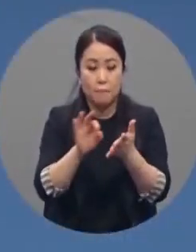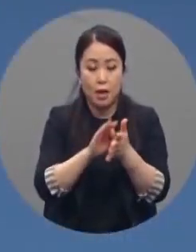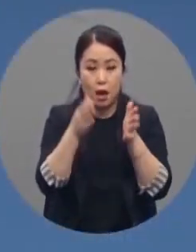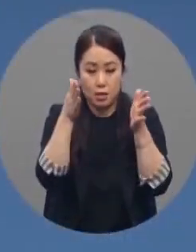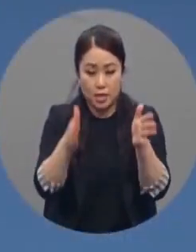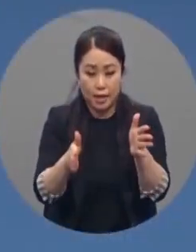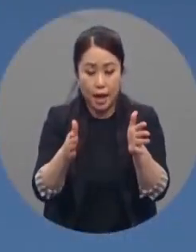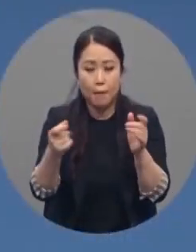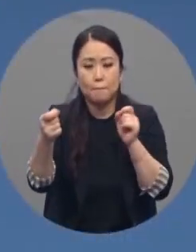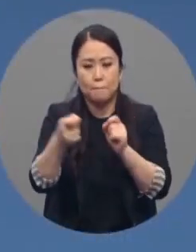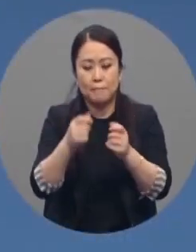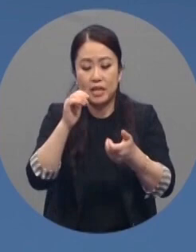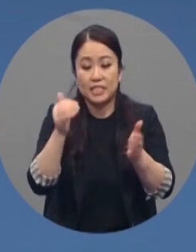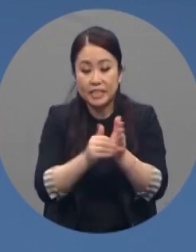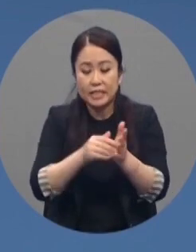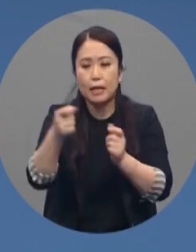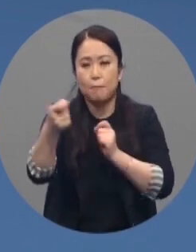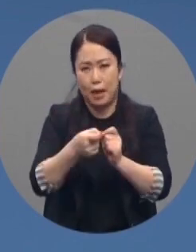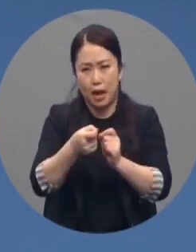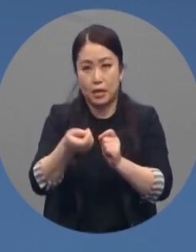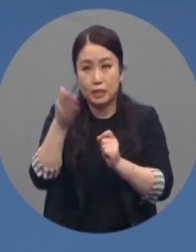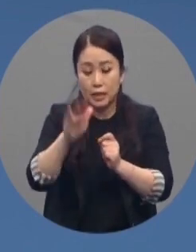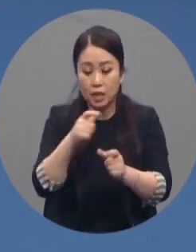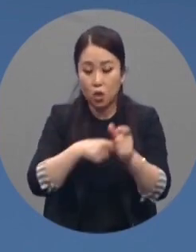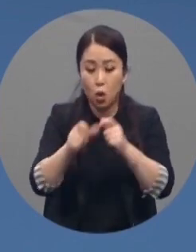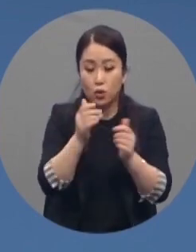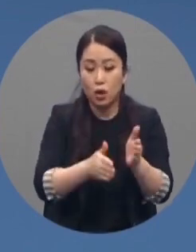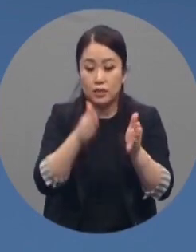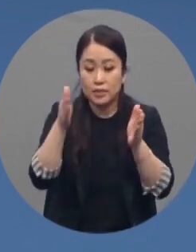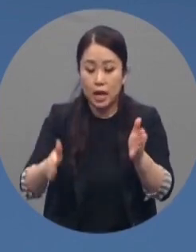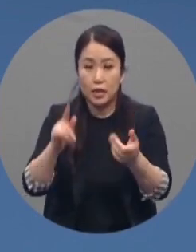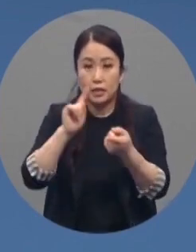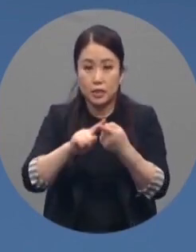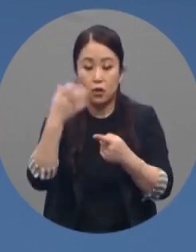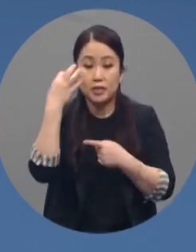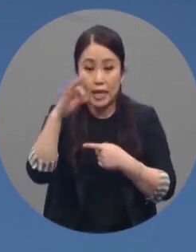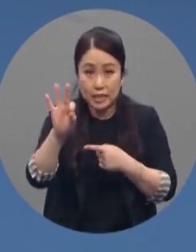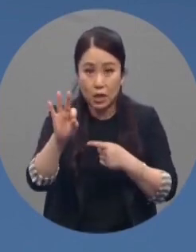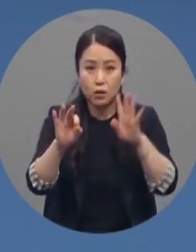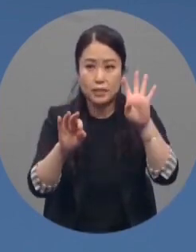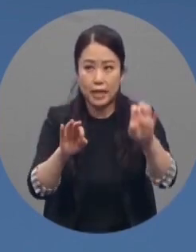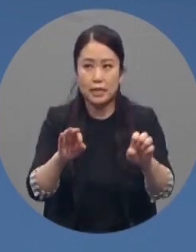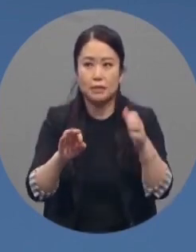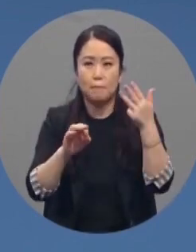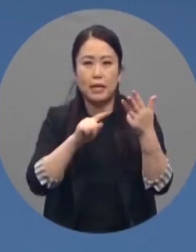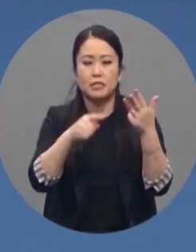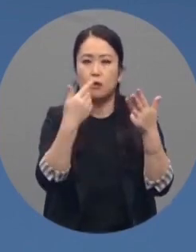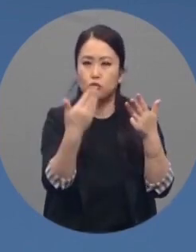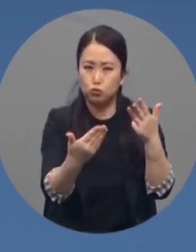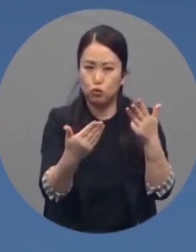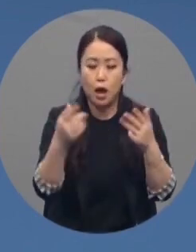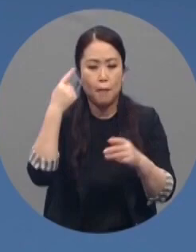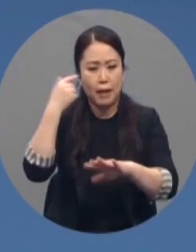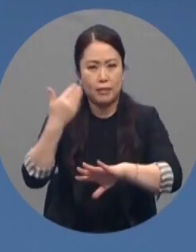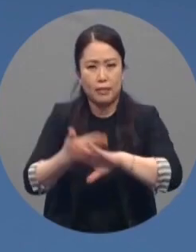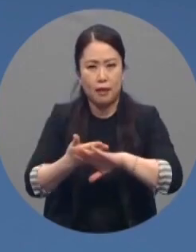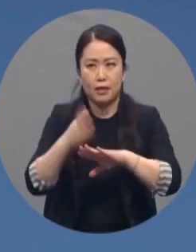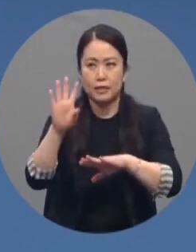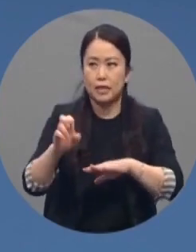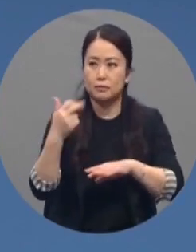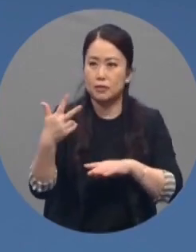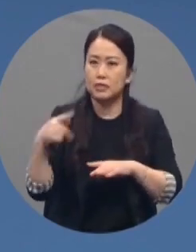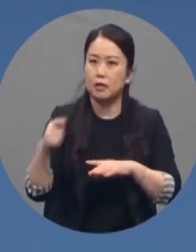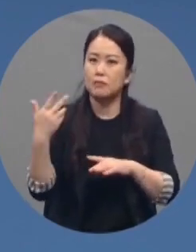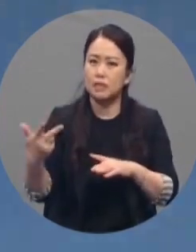수명을 연장하는 것에 대해서는 찬성 48.9% 반대 47.7%로 팽팽히